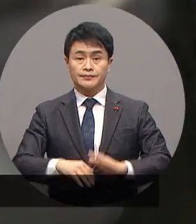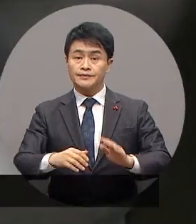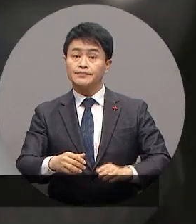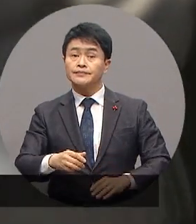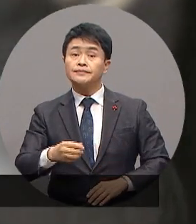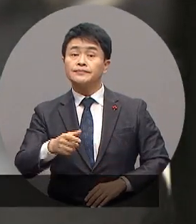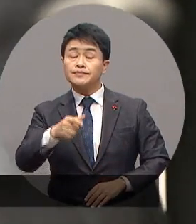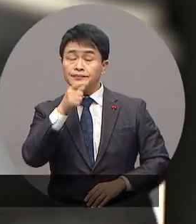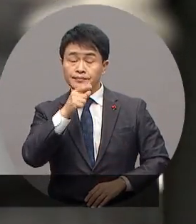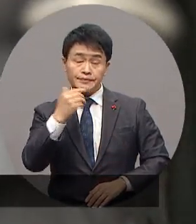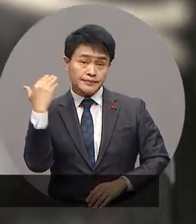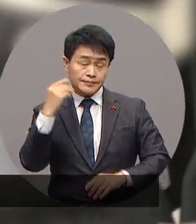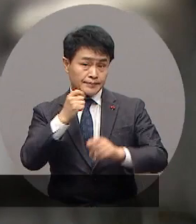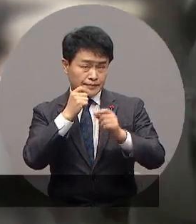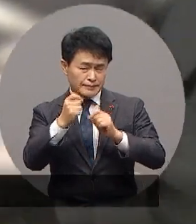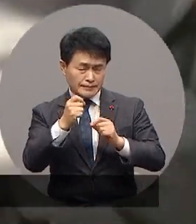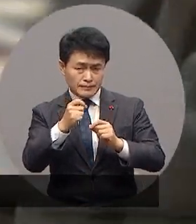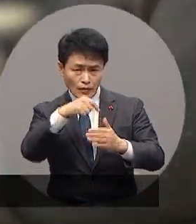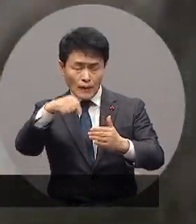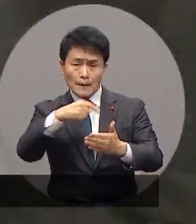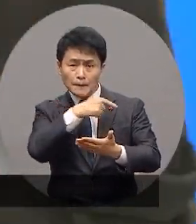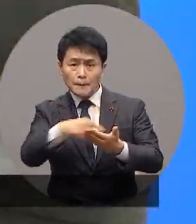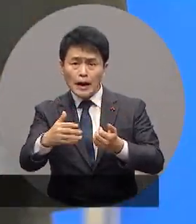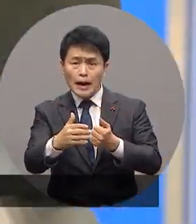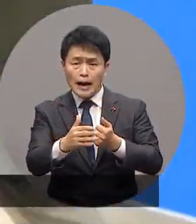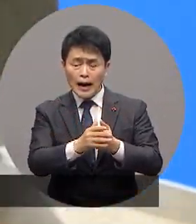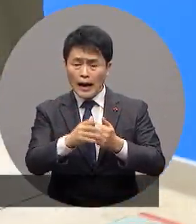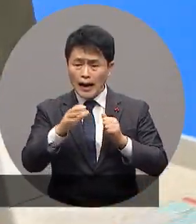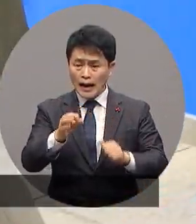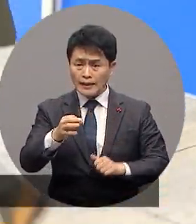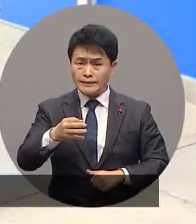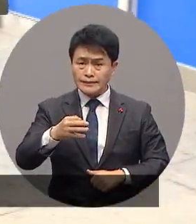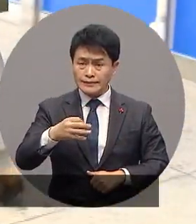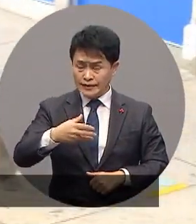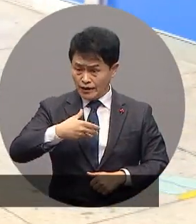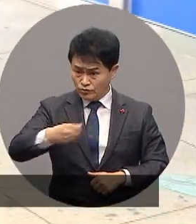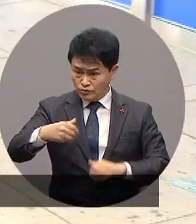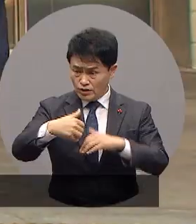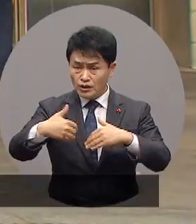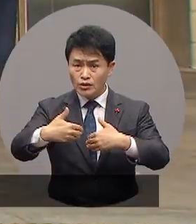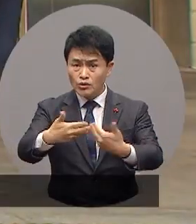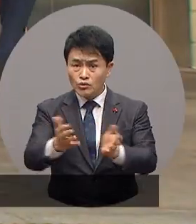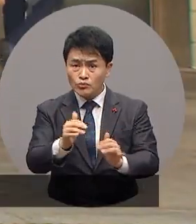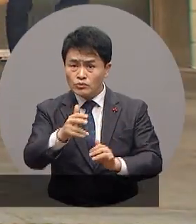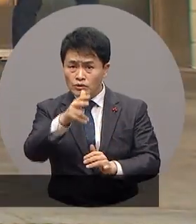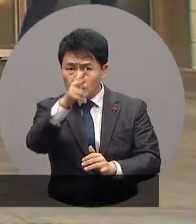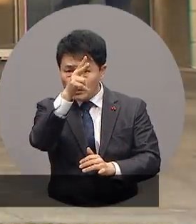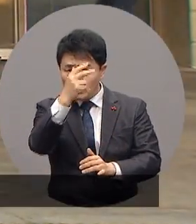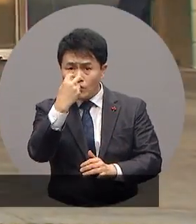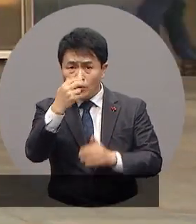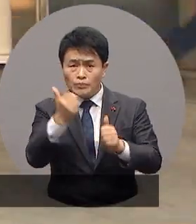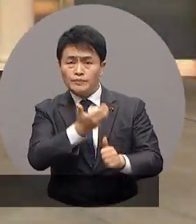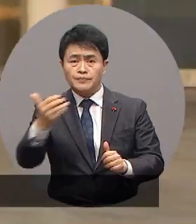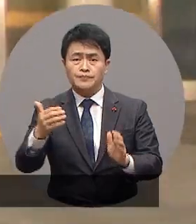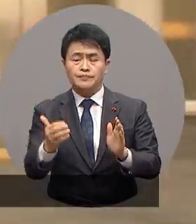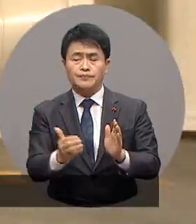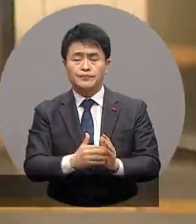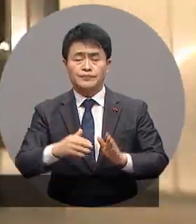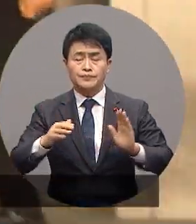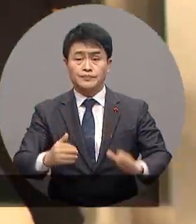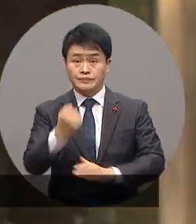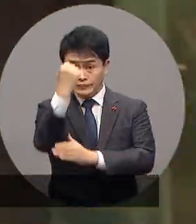수원 전세 사기 의혹의 핵심 피의자 임대인 정모 씨 일가가 검찰에 넘겨졌습니다. 경기 남부경찰청